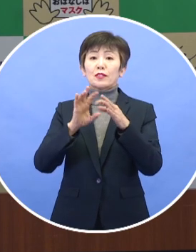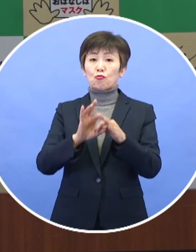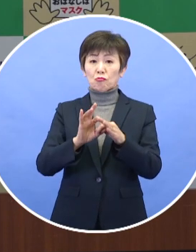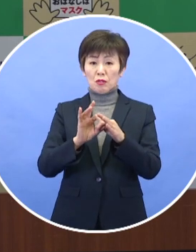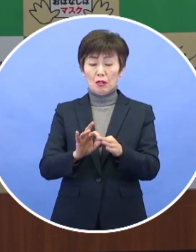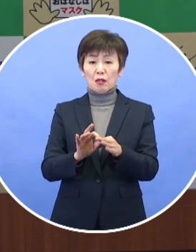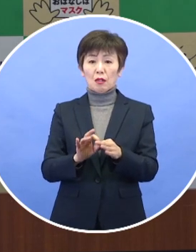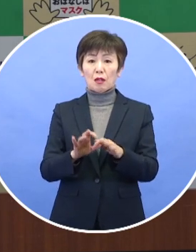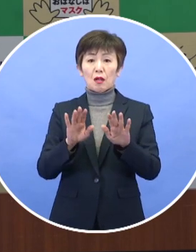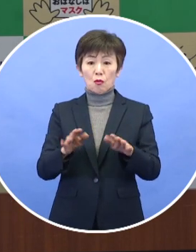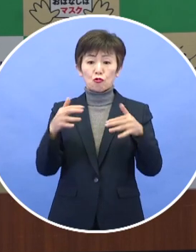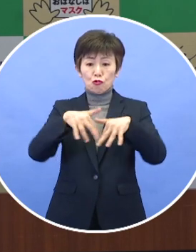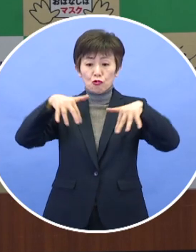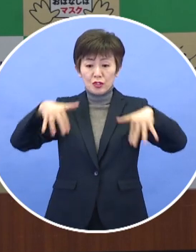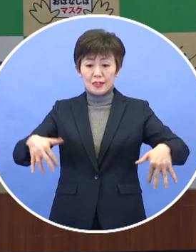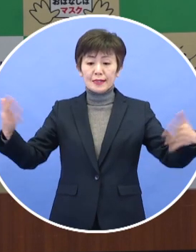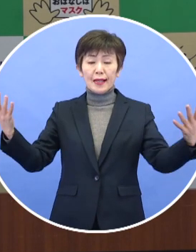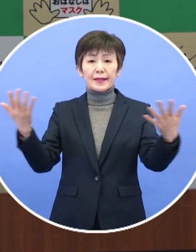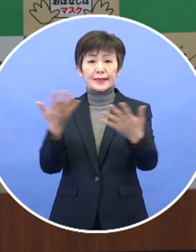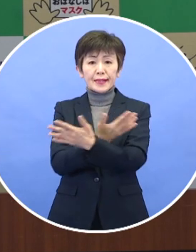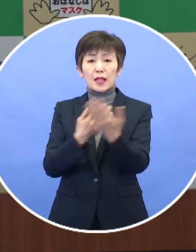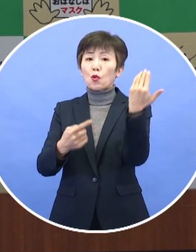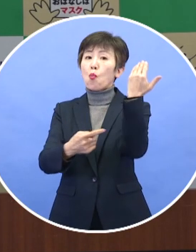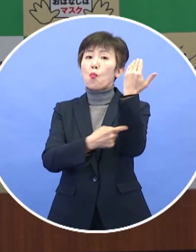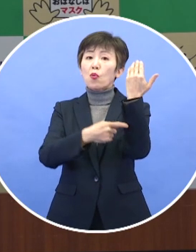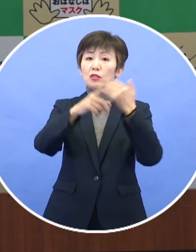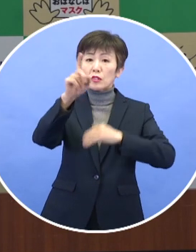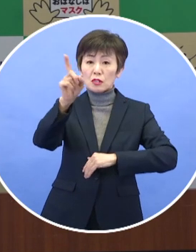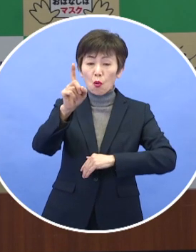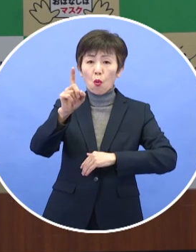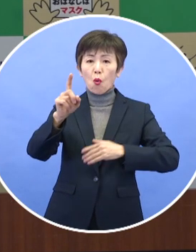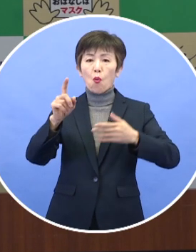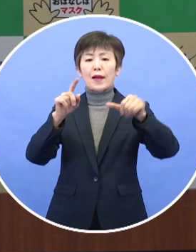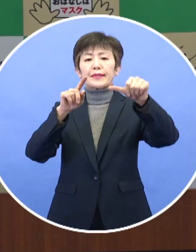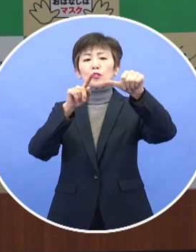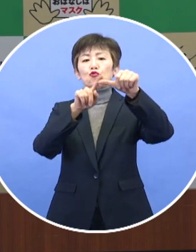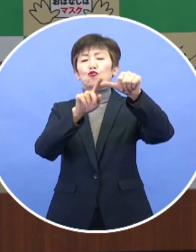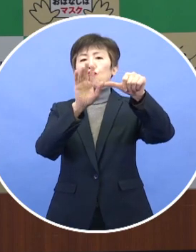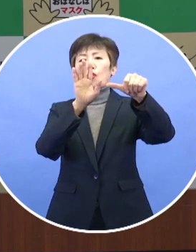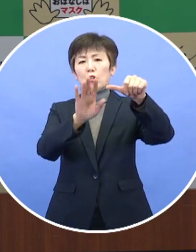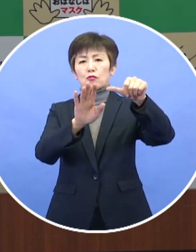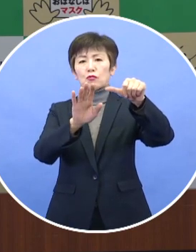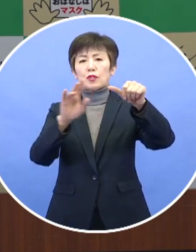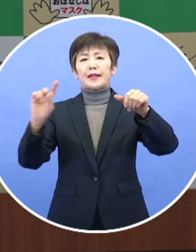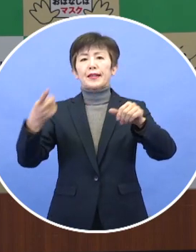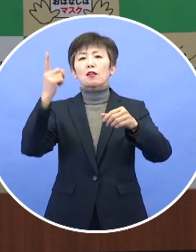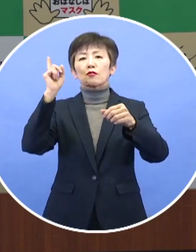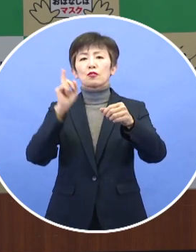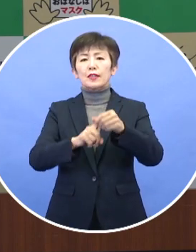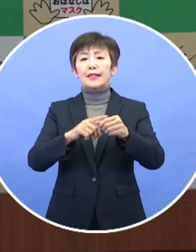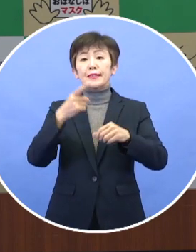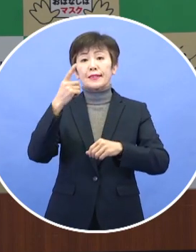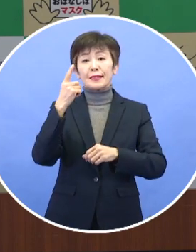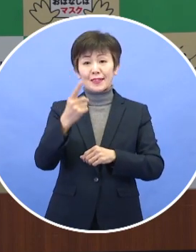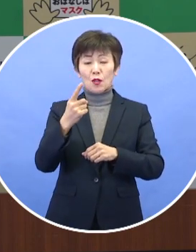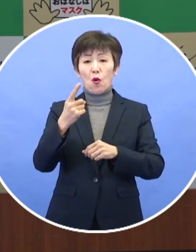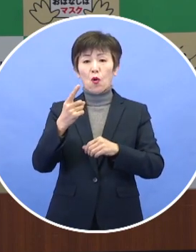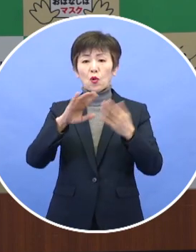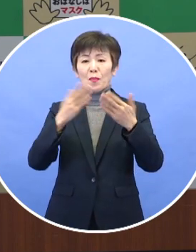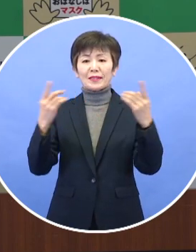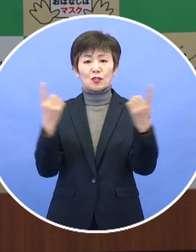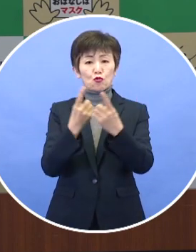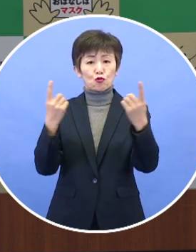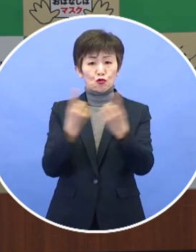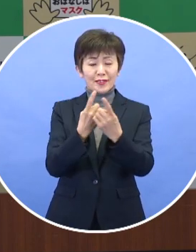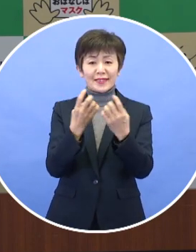今回の組織改正のポイントといたしましては5つ、100年に一度のまちづくり、にぎわいづくりということで、新幹